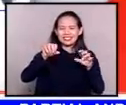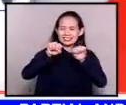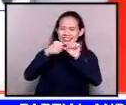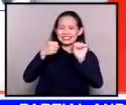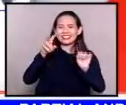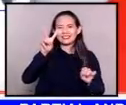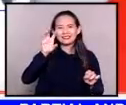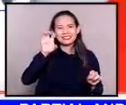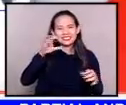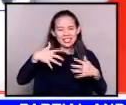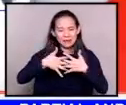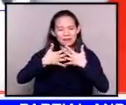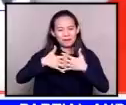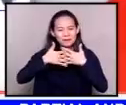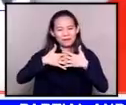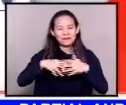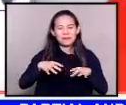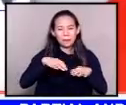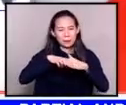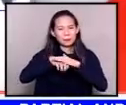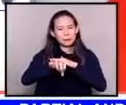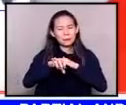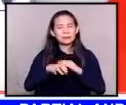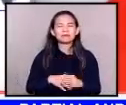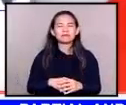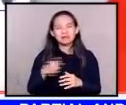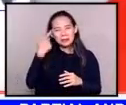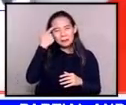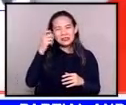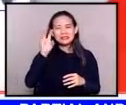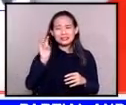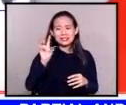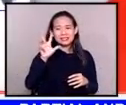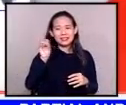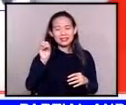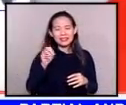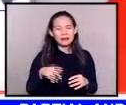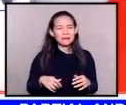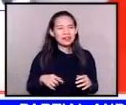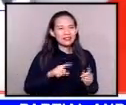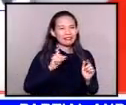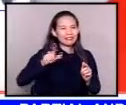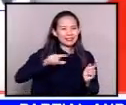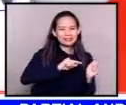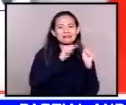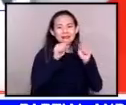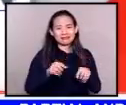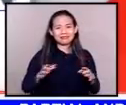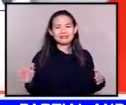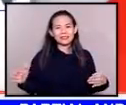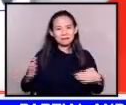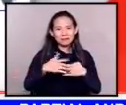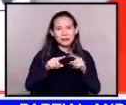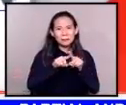counting machine kasi nga, Bok and Lu Chi, 6:30 siya dumating sa polling precinct pero 7:45